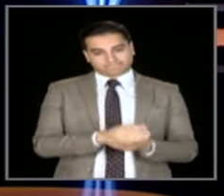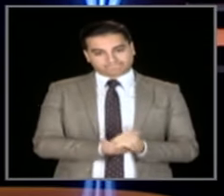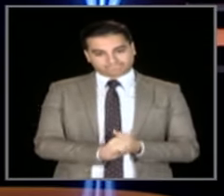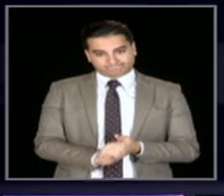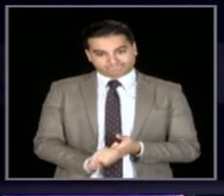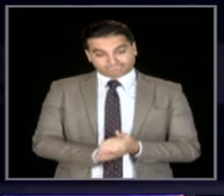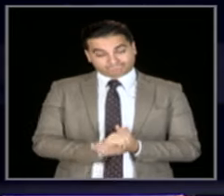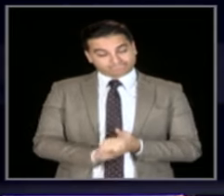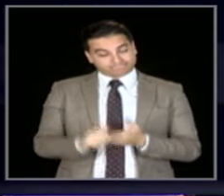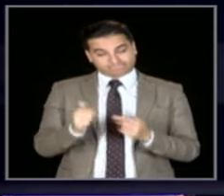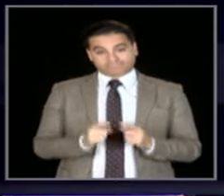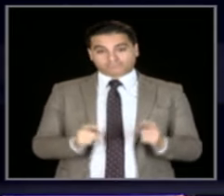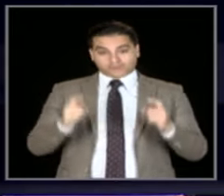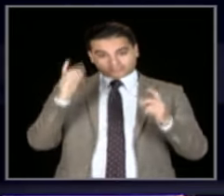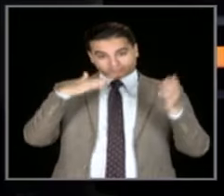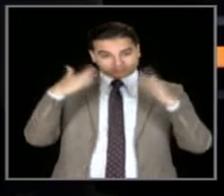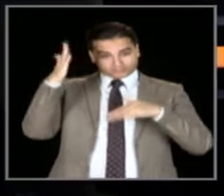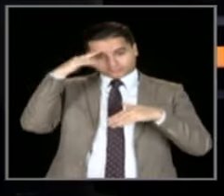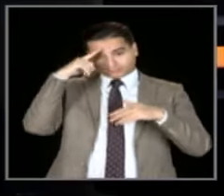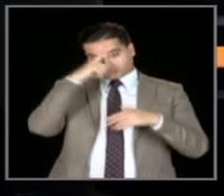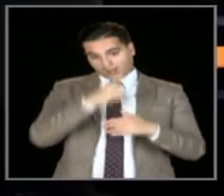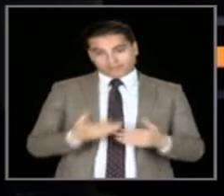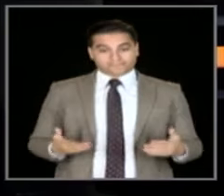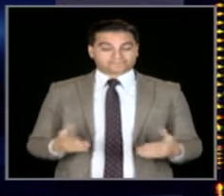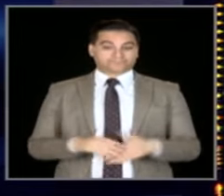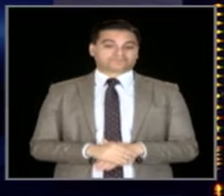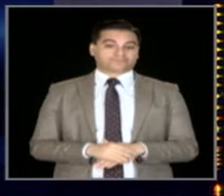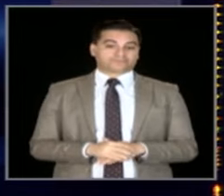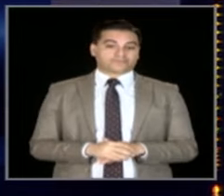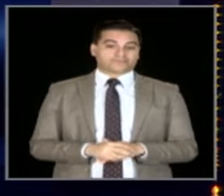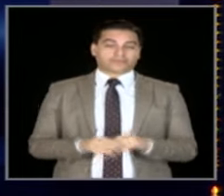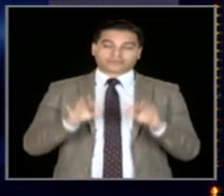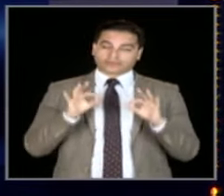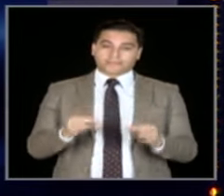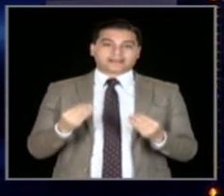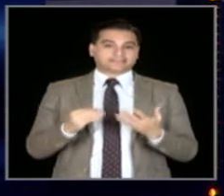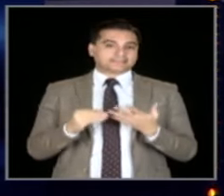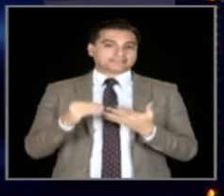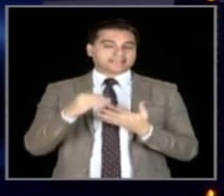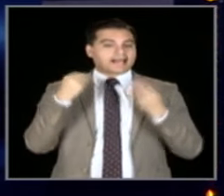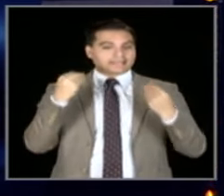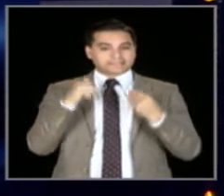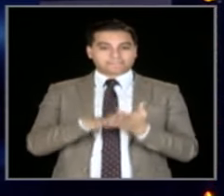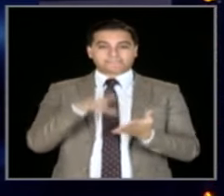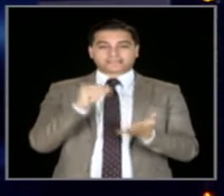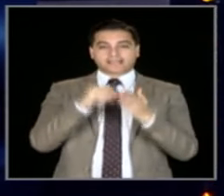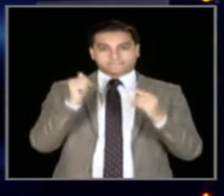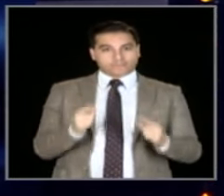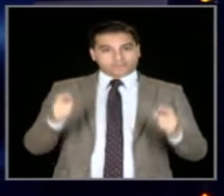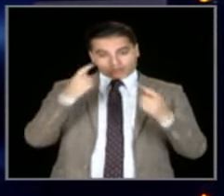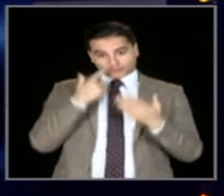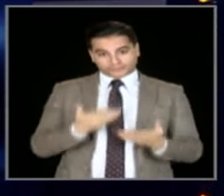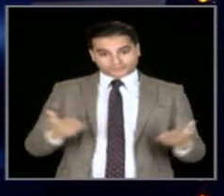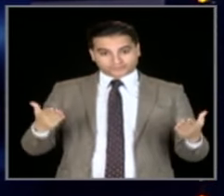35. المباراة اتأزمت يا جامعة القاهرة. طبعاً لسه بدري، إحنا في بداية